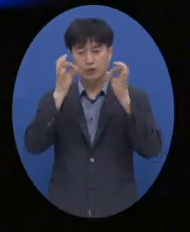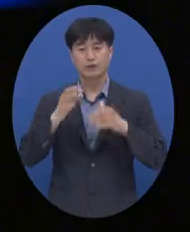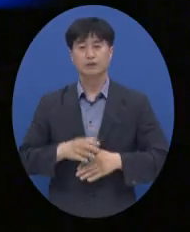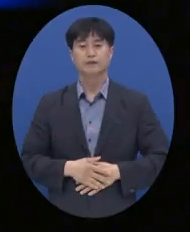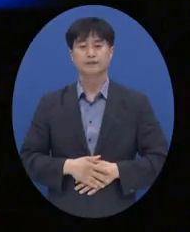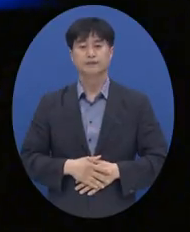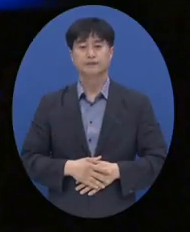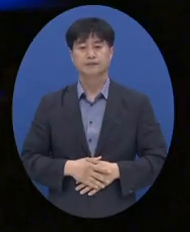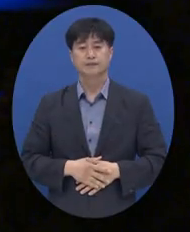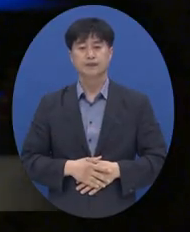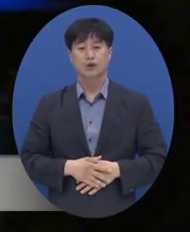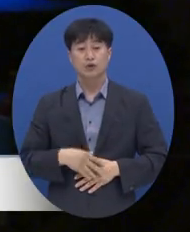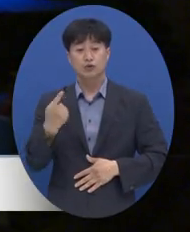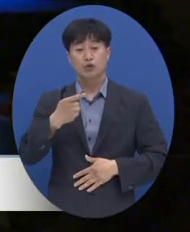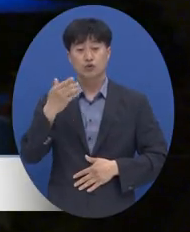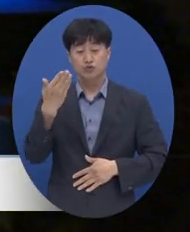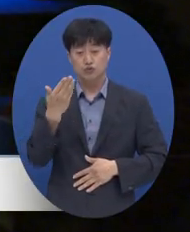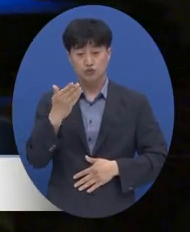부각시키기.